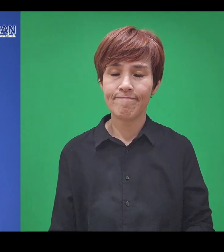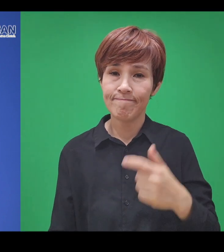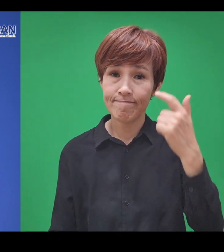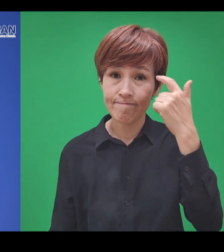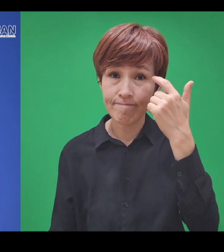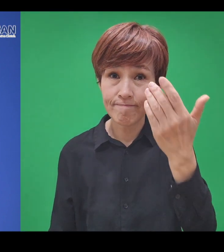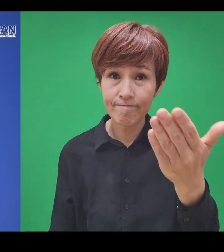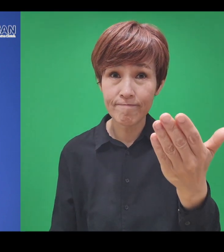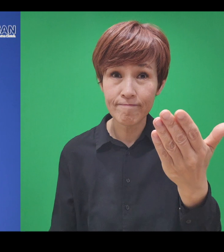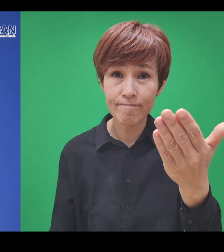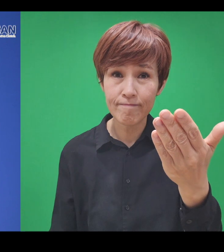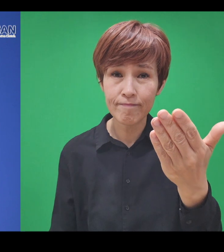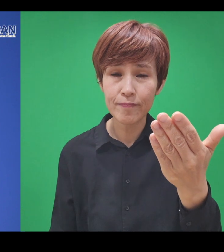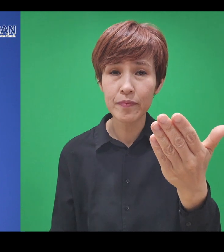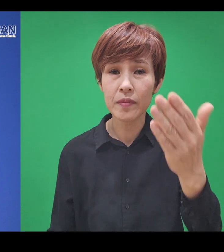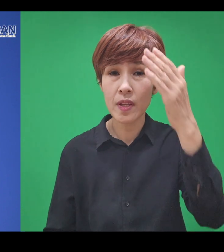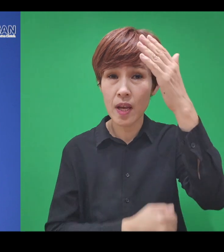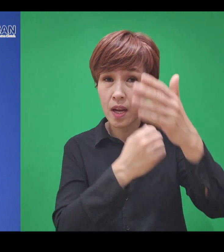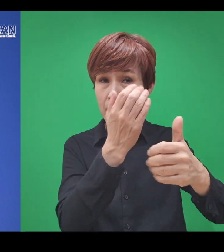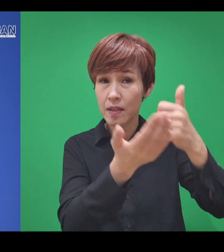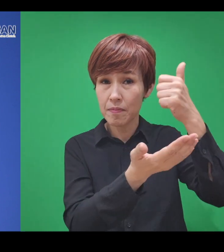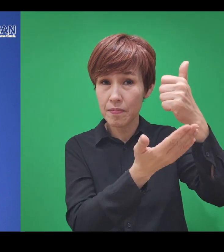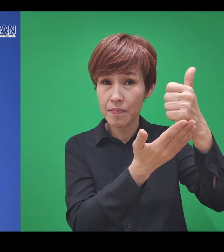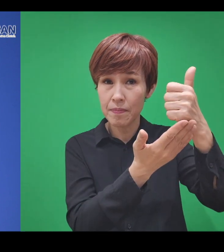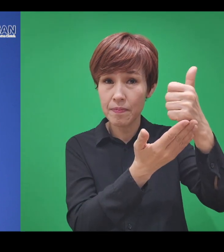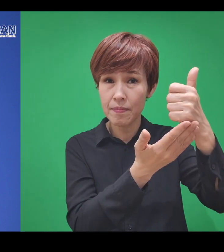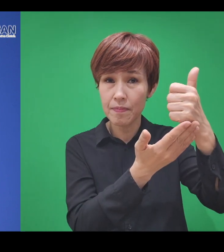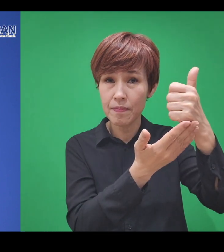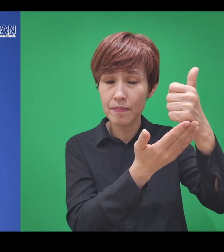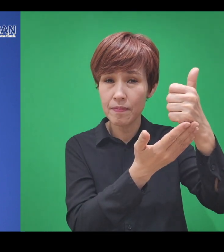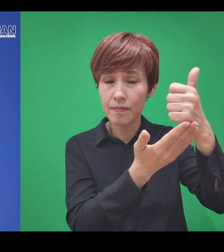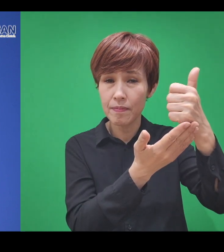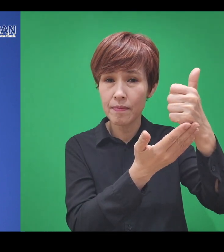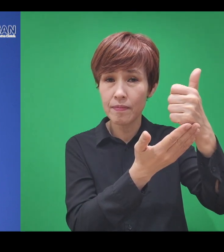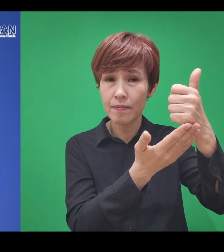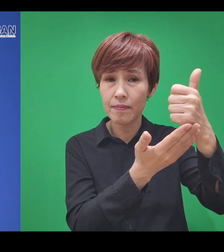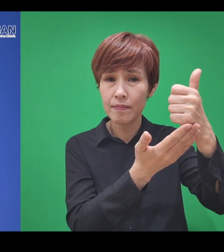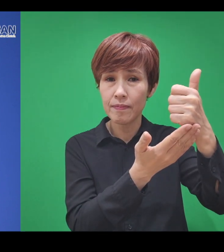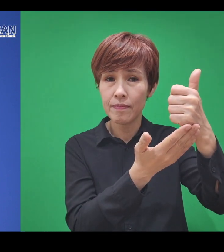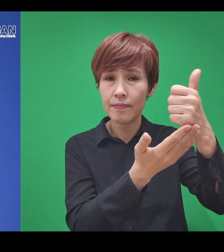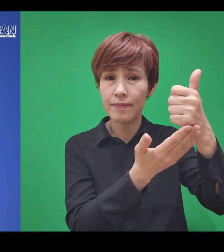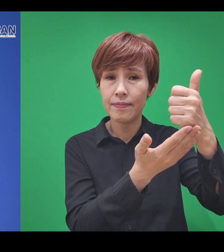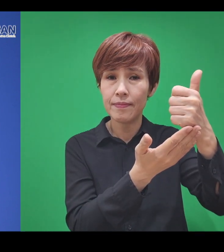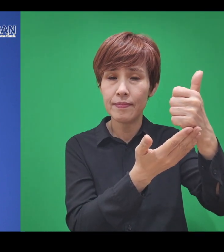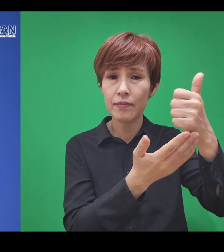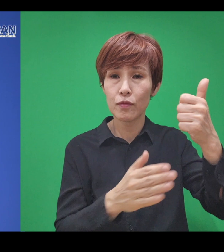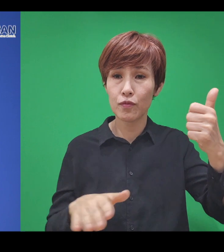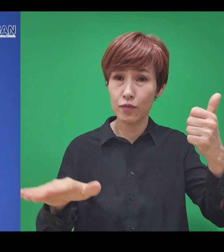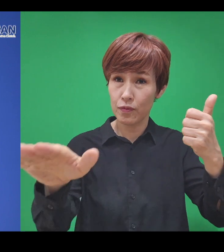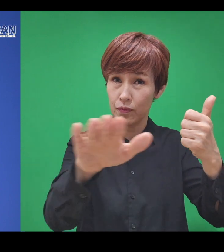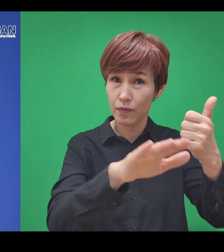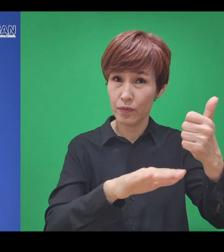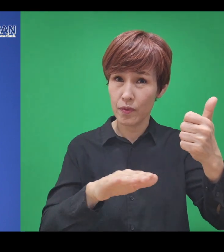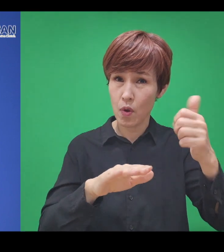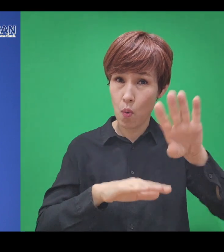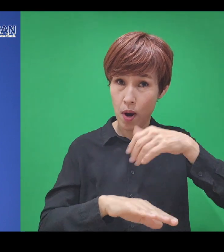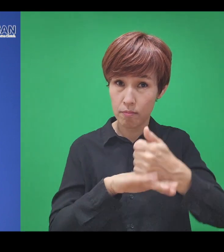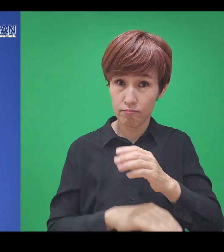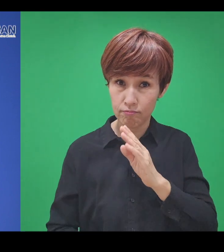묻겠습니다. 그 하나님이, 그 구주께서 우리의 황제